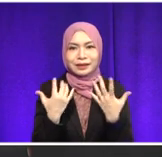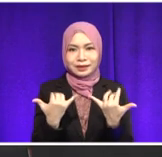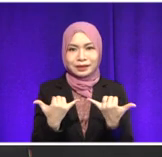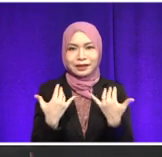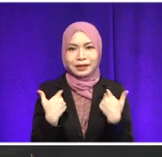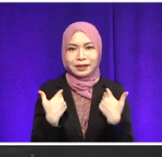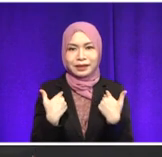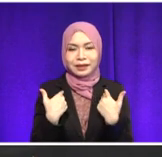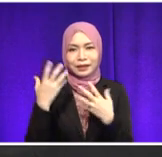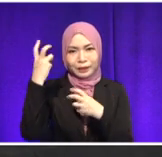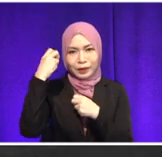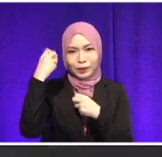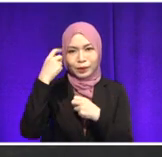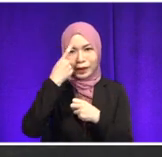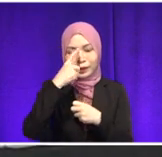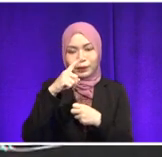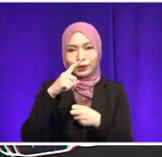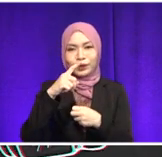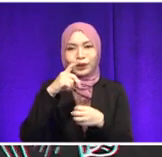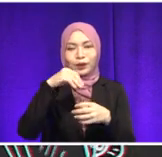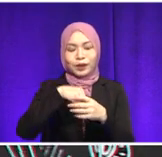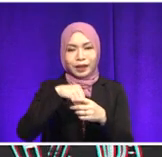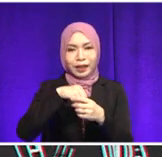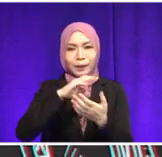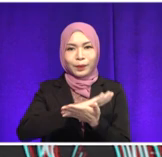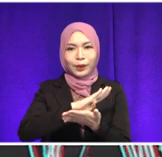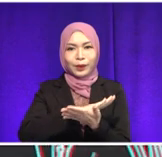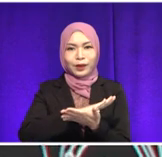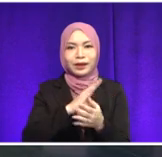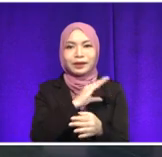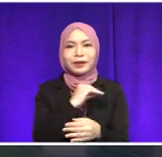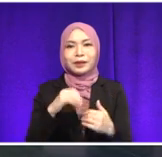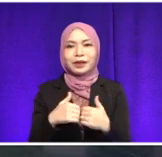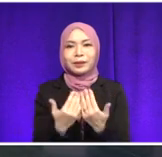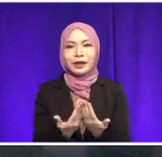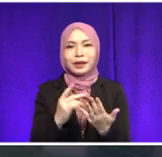gambaran Bagaimana akan dihasilkan Jadi itulah dia project ini